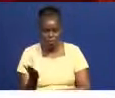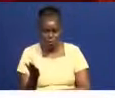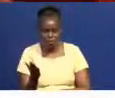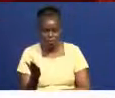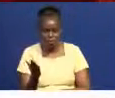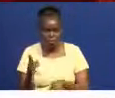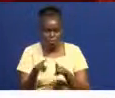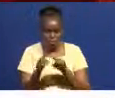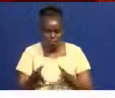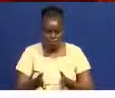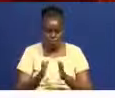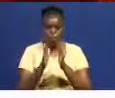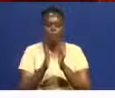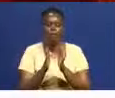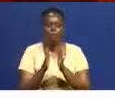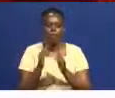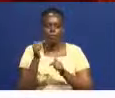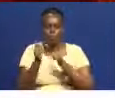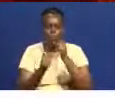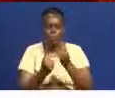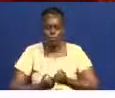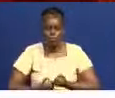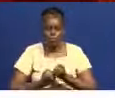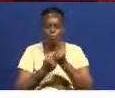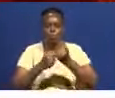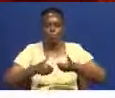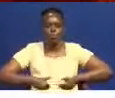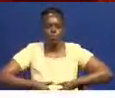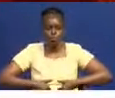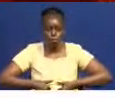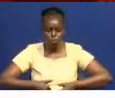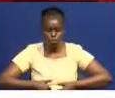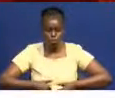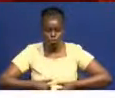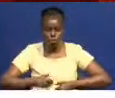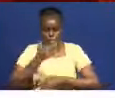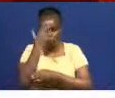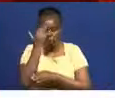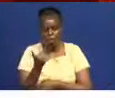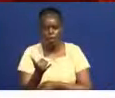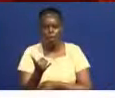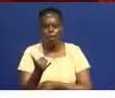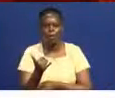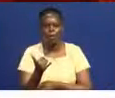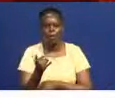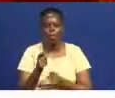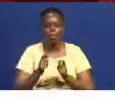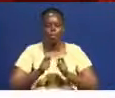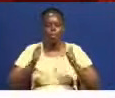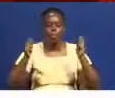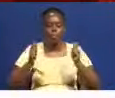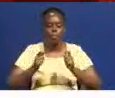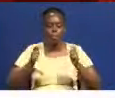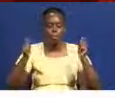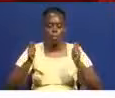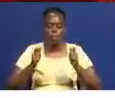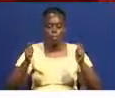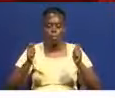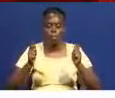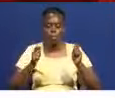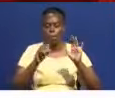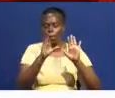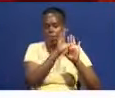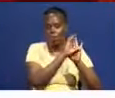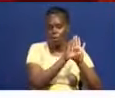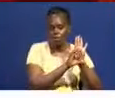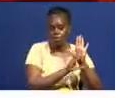katika barabara hii. Na tunaendelea kusupport hao vijana kwa sababu ya kwamba maandamano yao yako katika